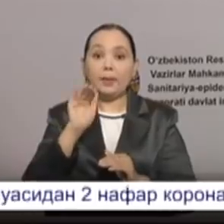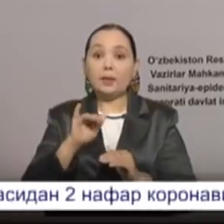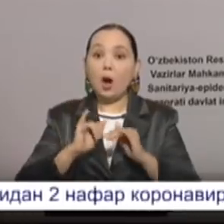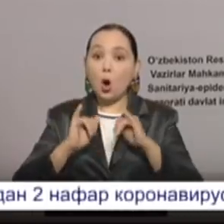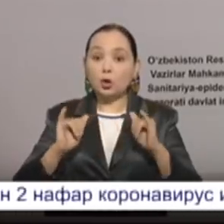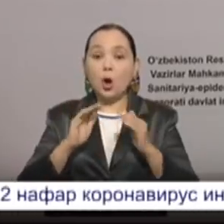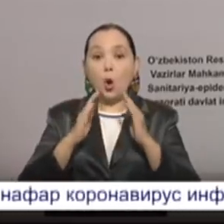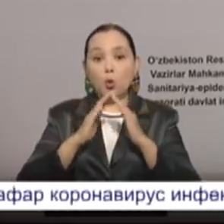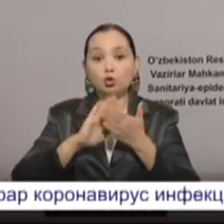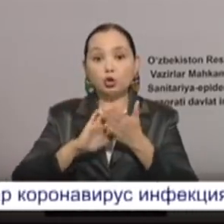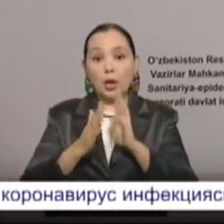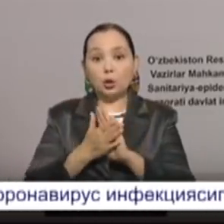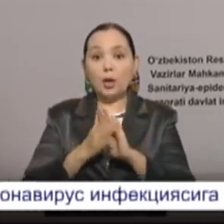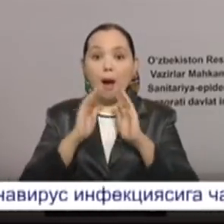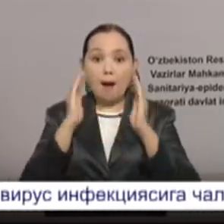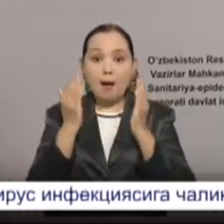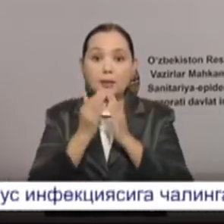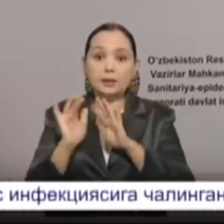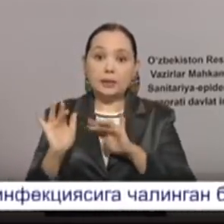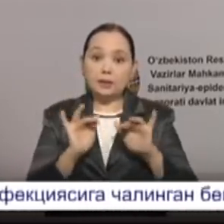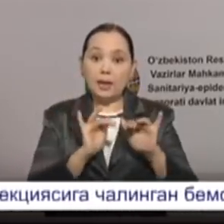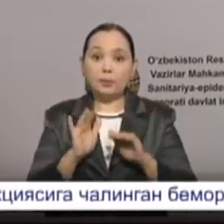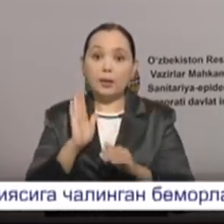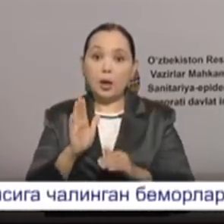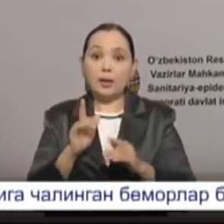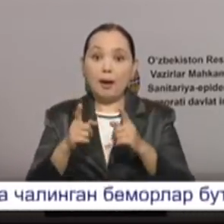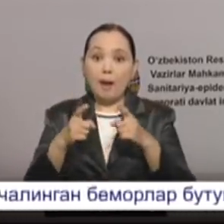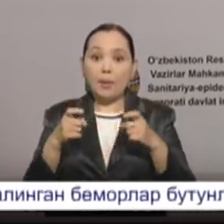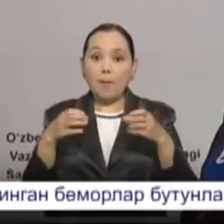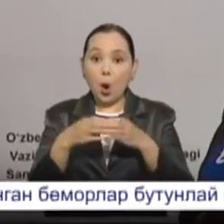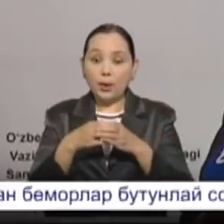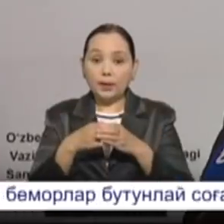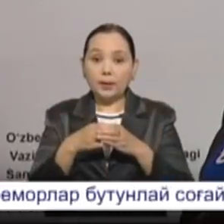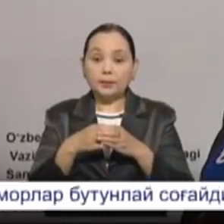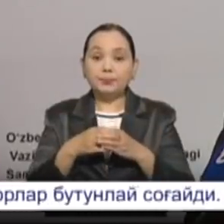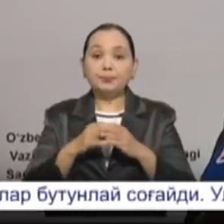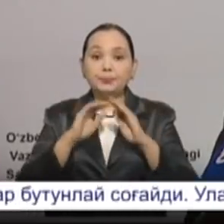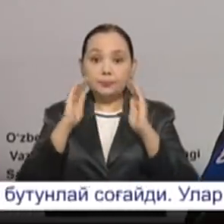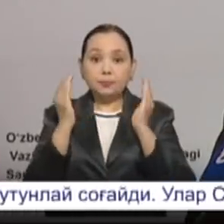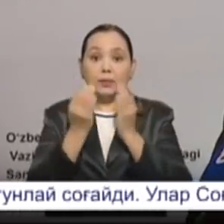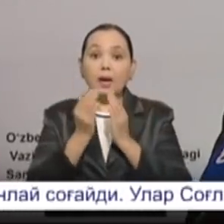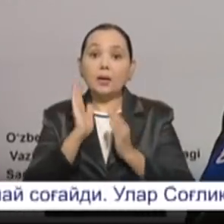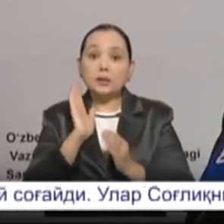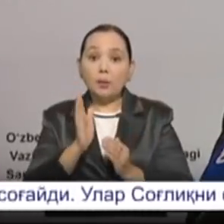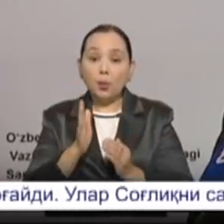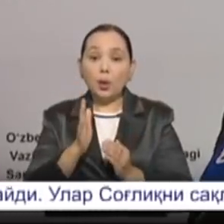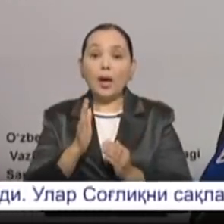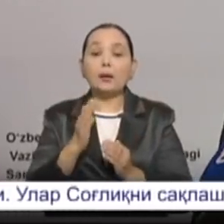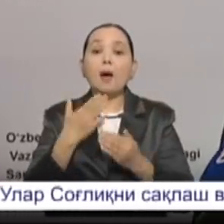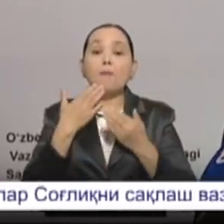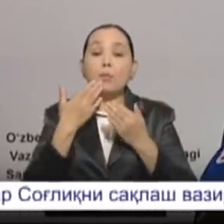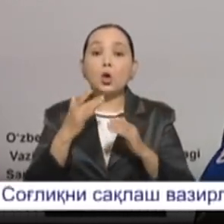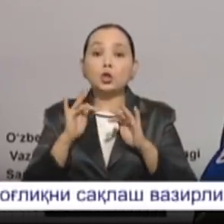ortiqrog'i uy sharoitida karantin tadbirlari bilan qamrab olingan. Karantinda bo'lganlar va